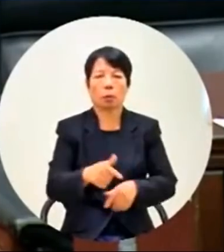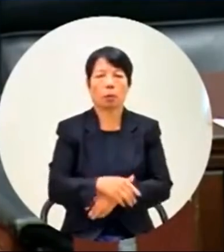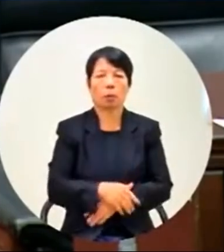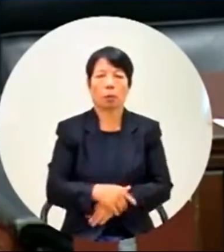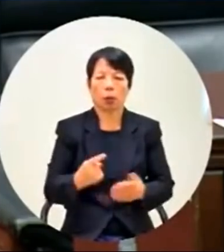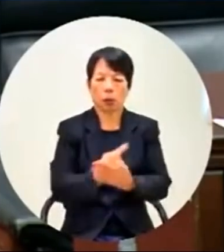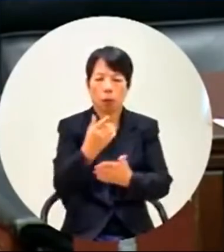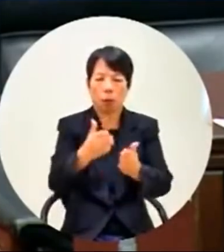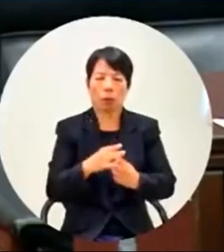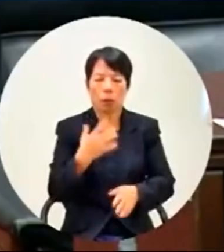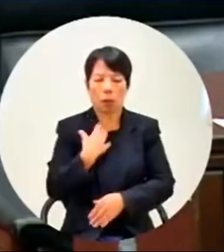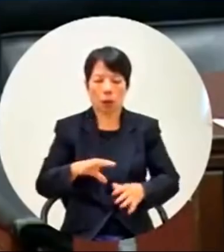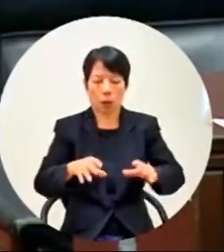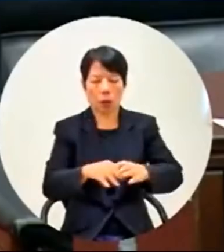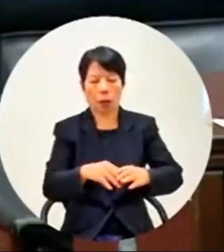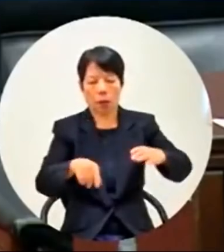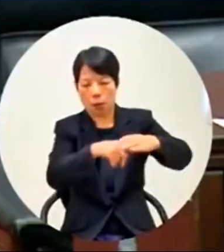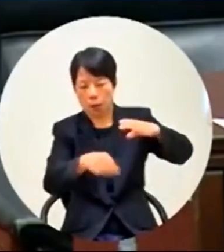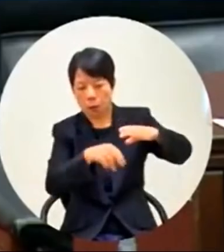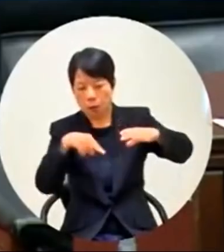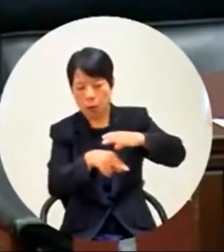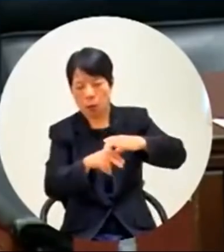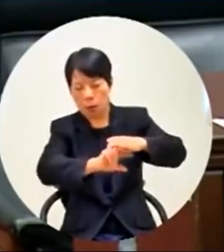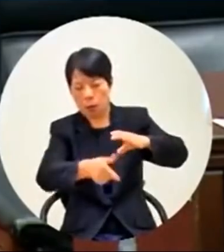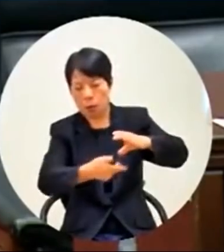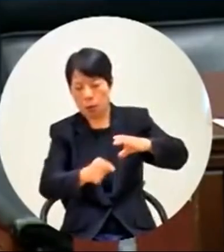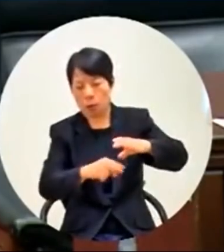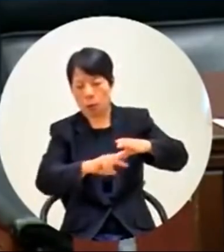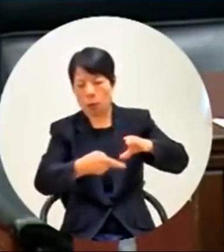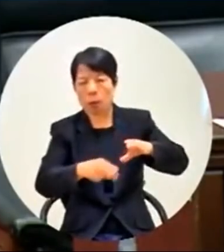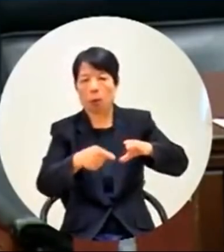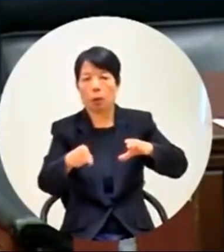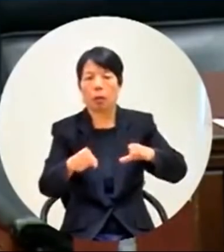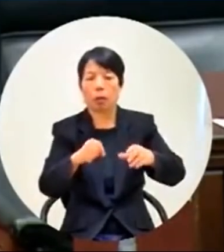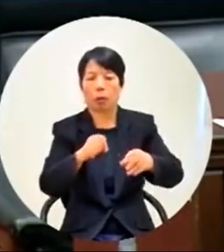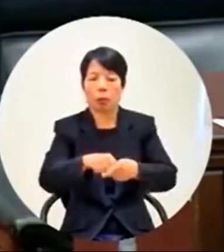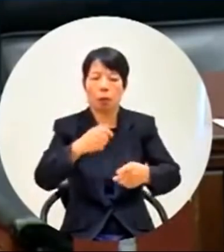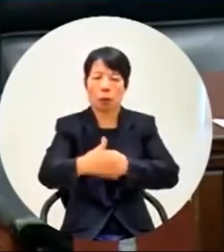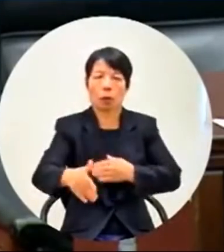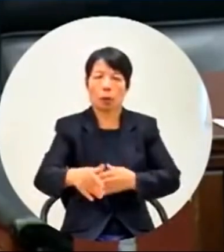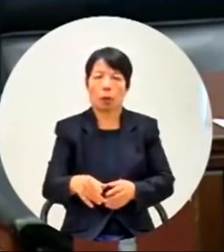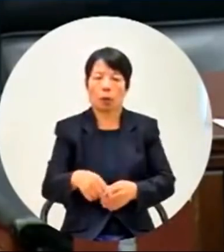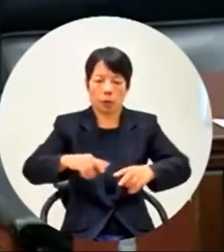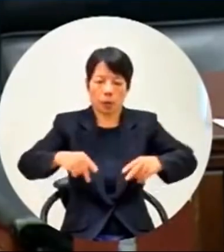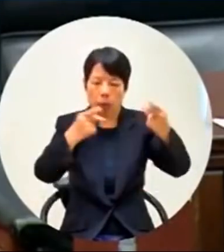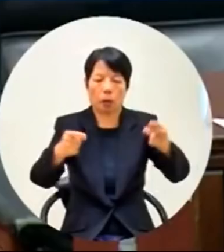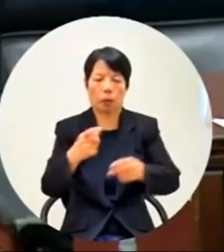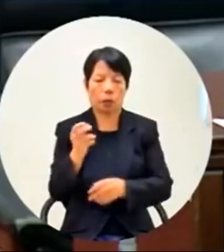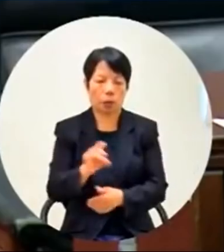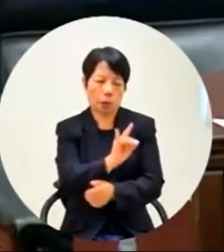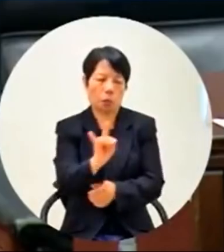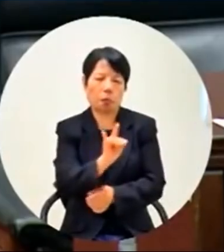一个涵洞的改建工程而已。你们的改造方案真的是要骗人呢！